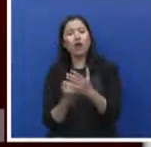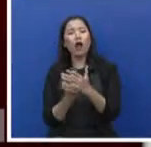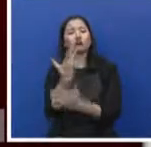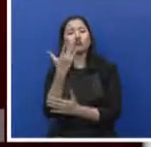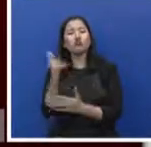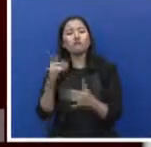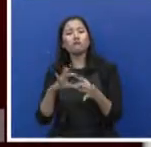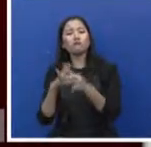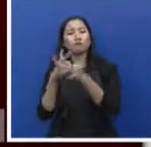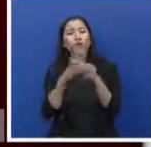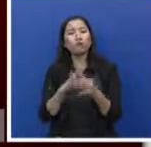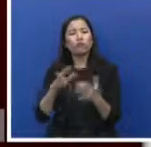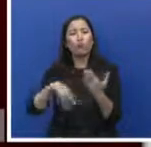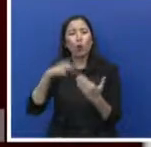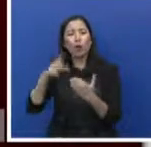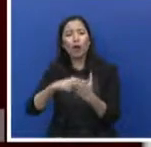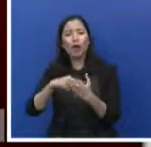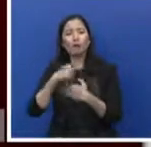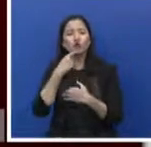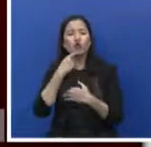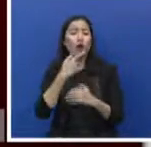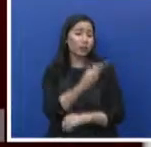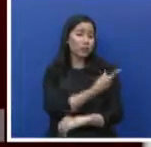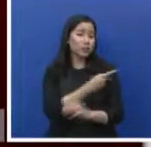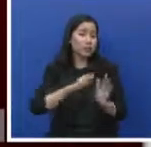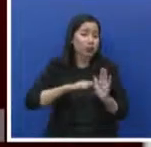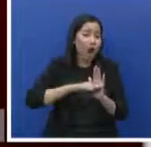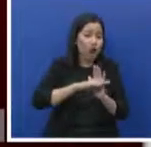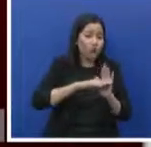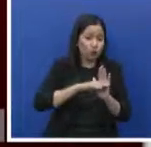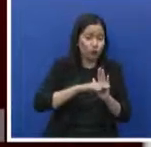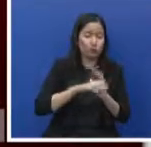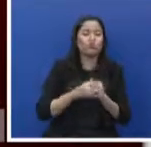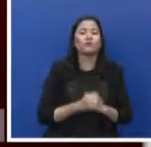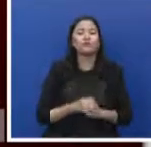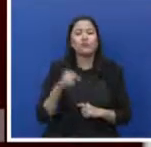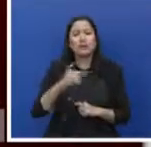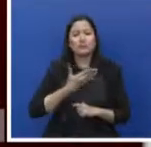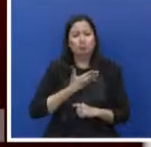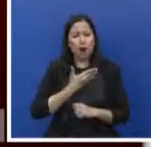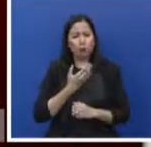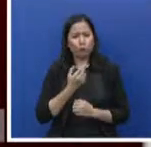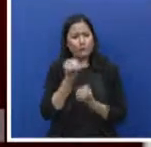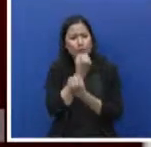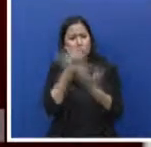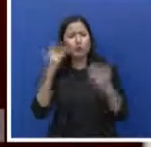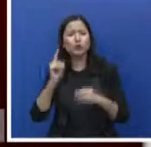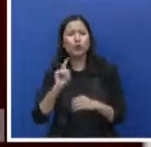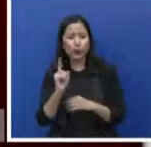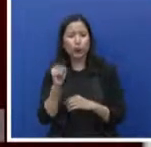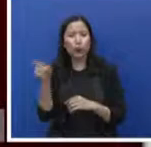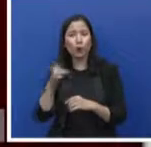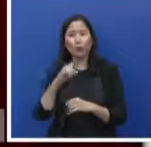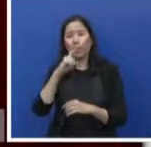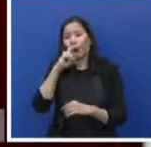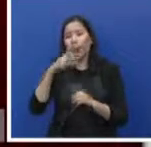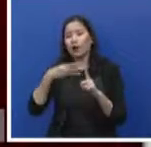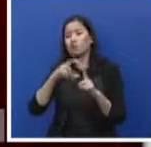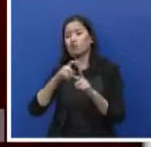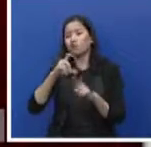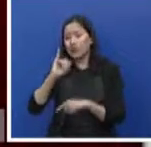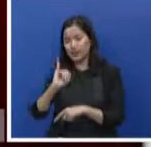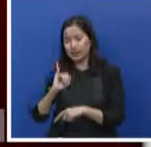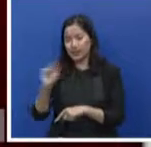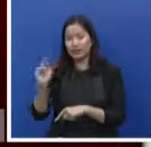kerjasamanya yaitu peluncuran dari vaksinasi drive-thru. Nah, saya ingin memperjelasnya kepada Bapak Budi Gunadi Sadikin, Menkes kita.